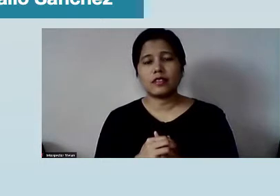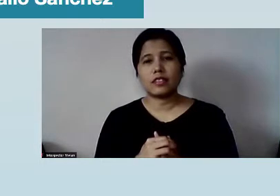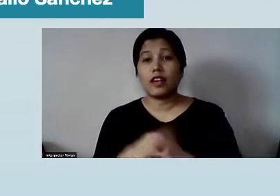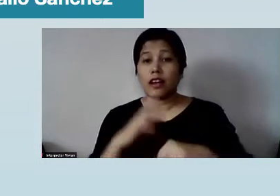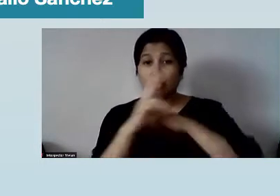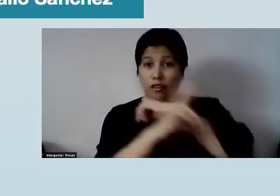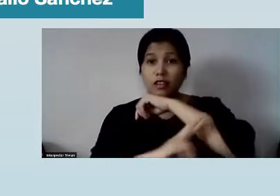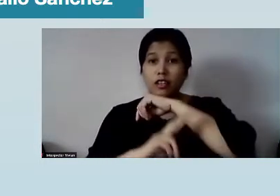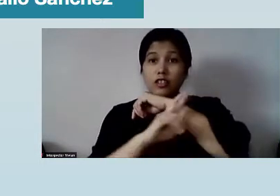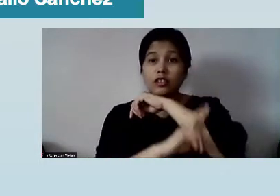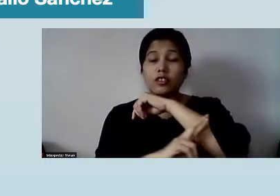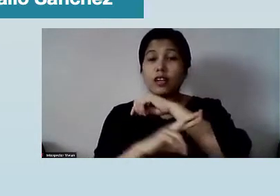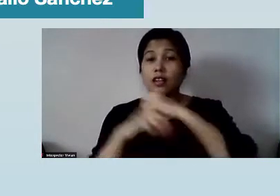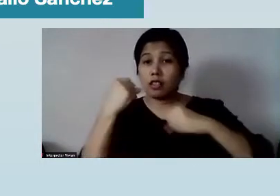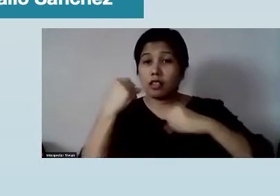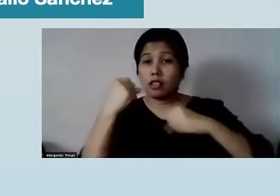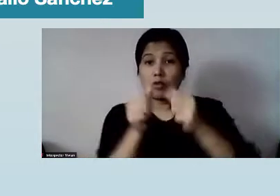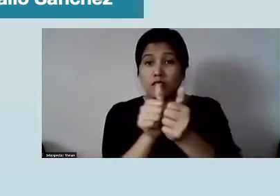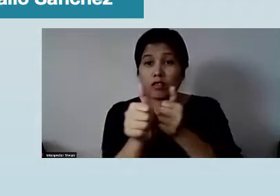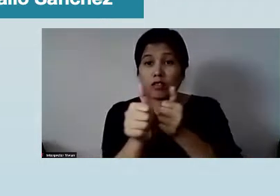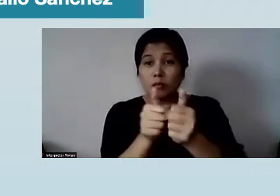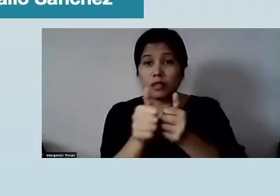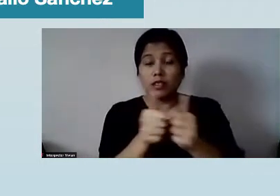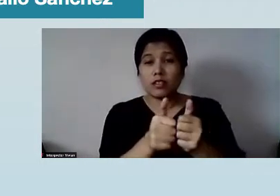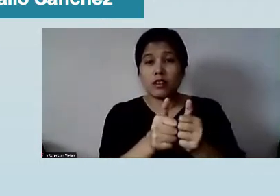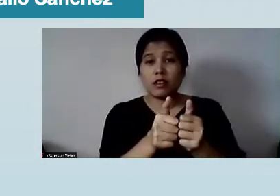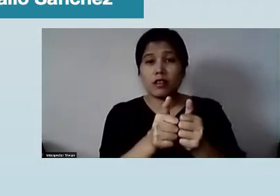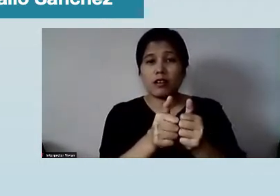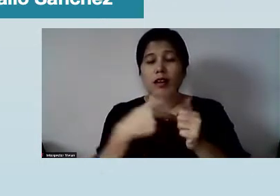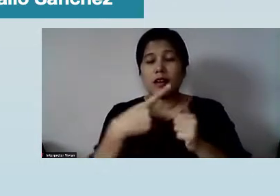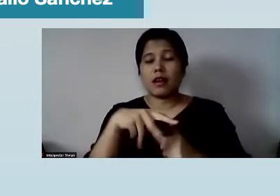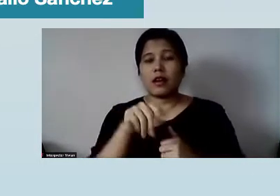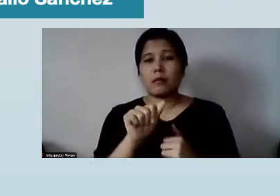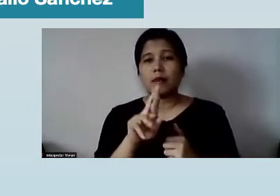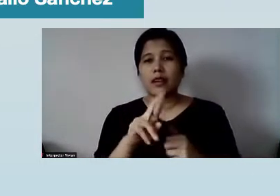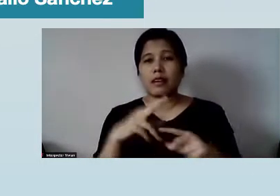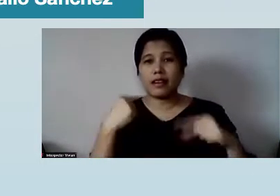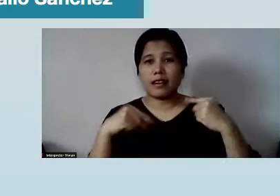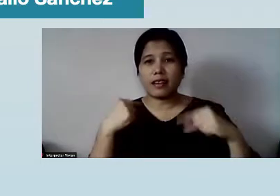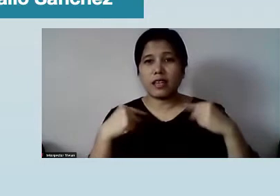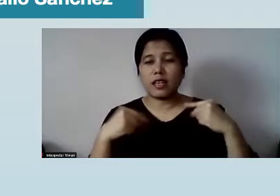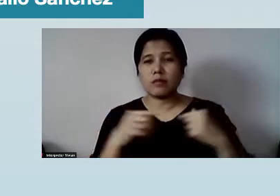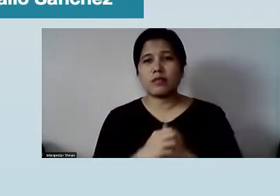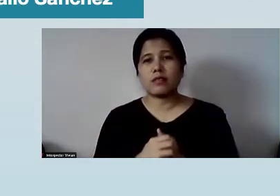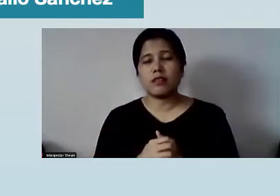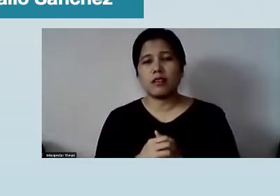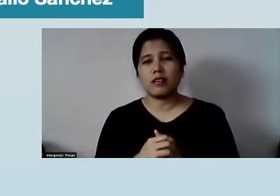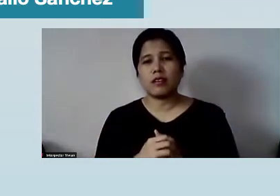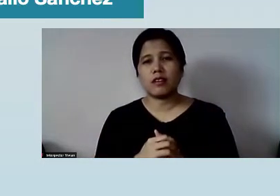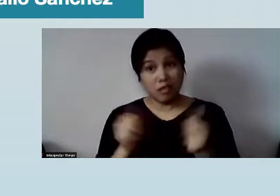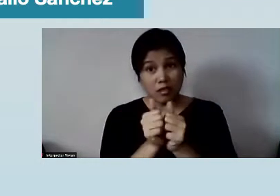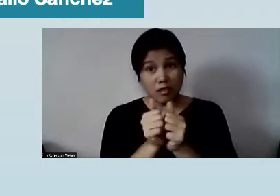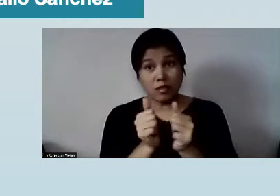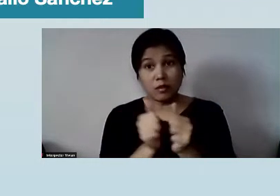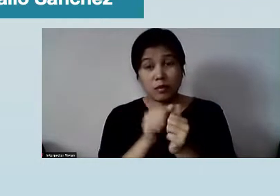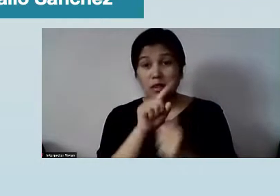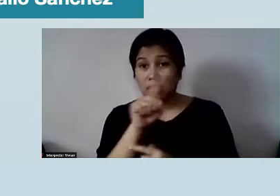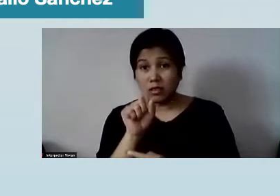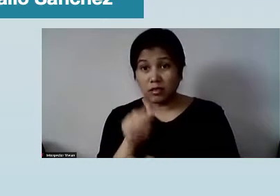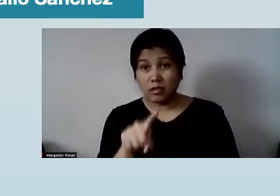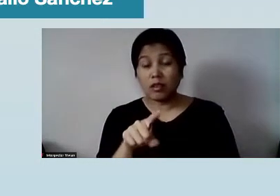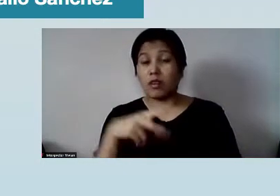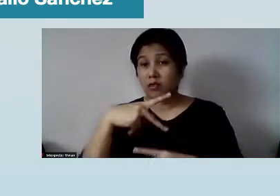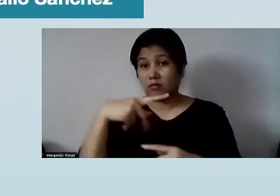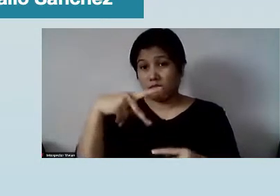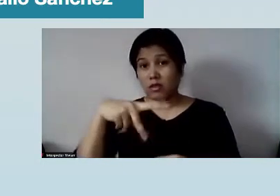regional sports competition natin, para games, no? Tapos yung Paralympic Games, napapasama ba dyan ang mga persons